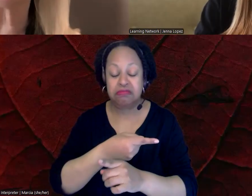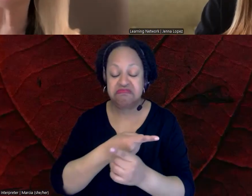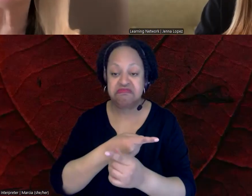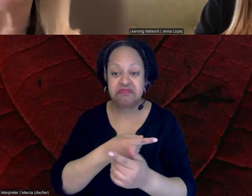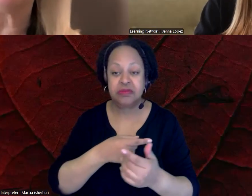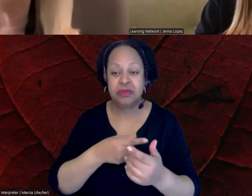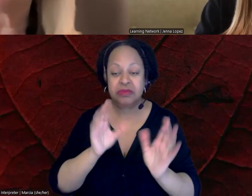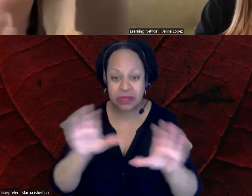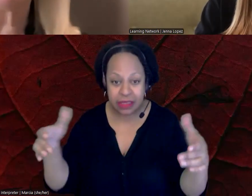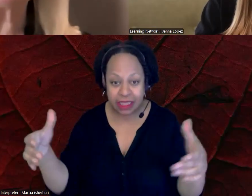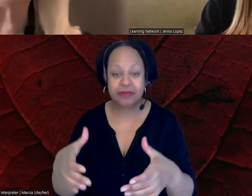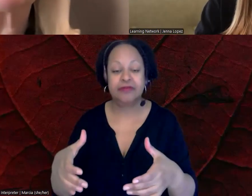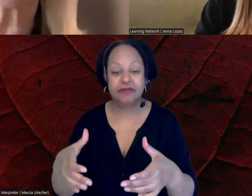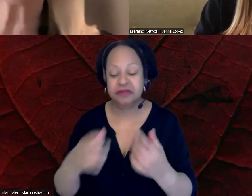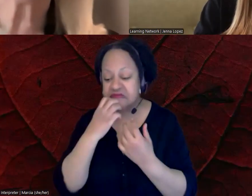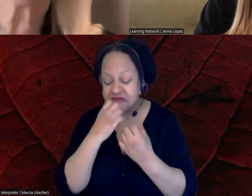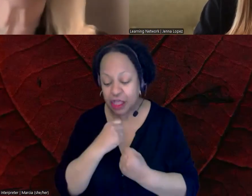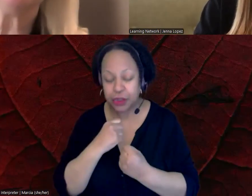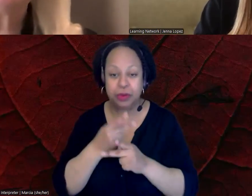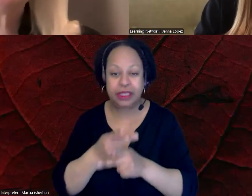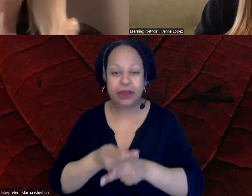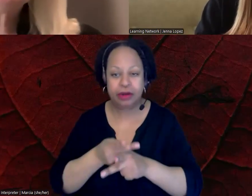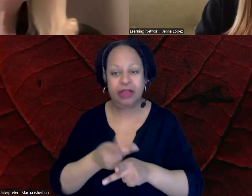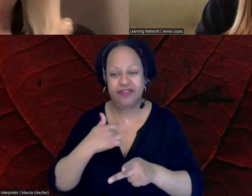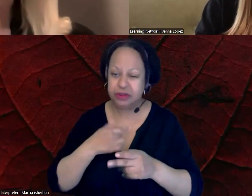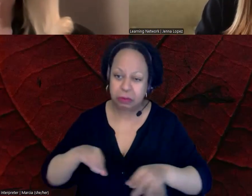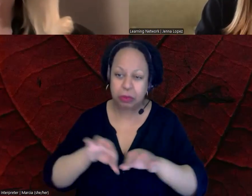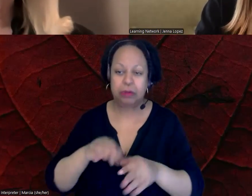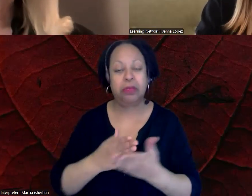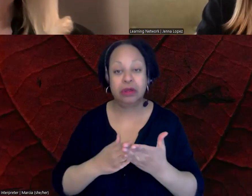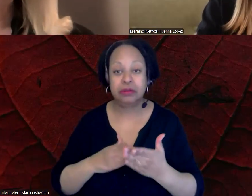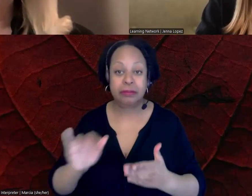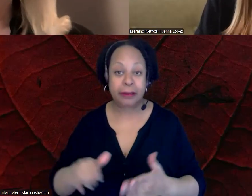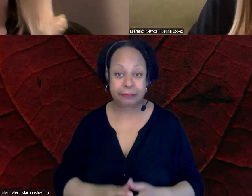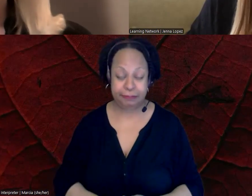les soins. Et ça, c'est vraiment une partie très importante.